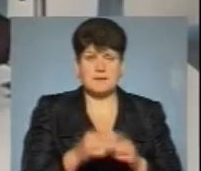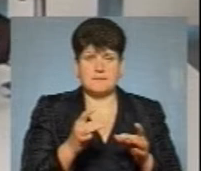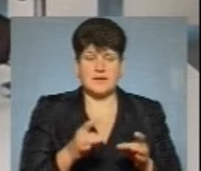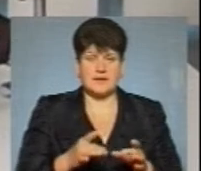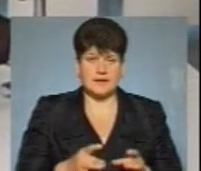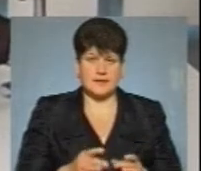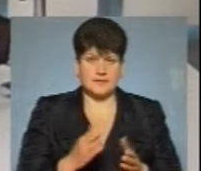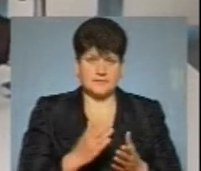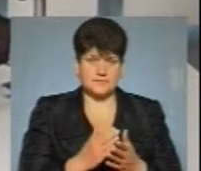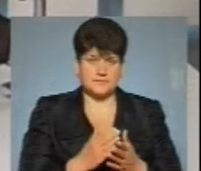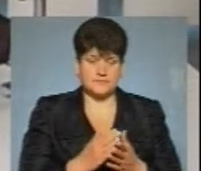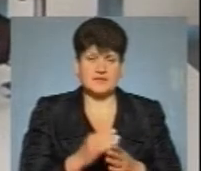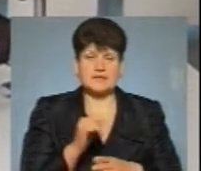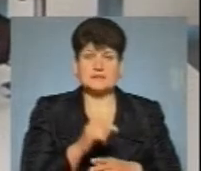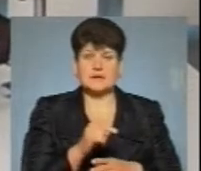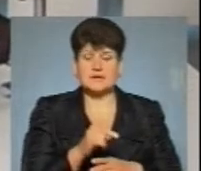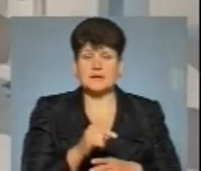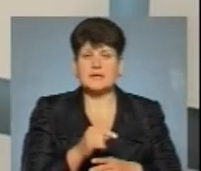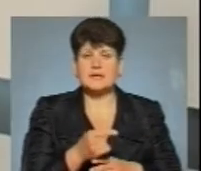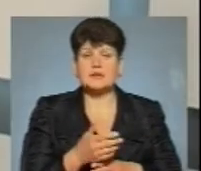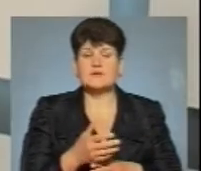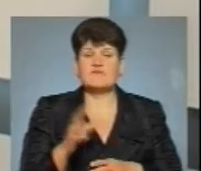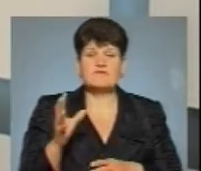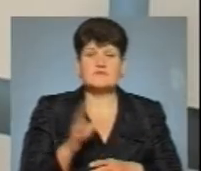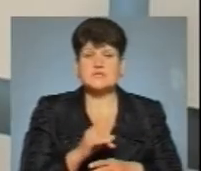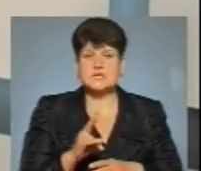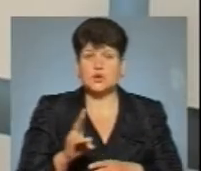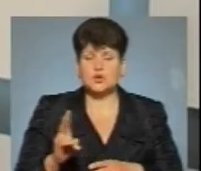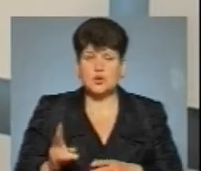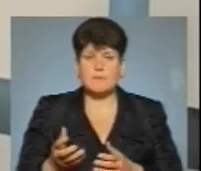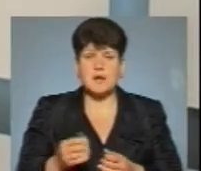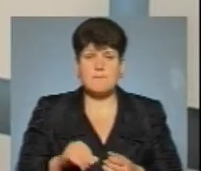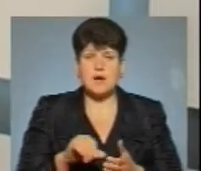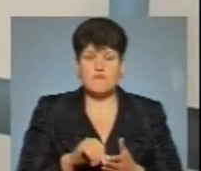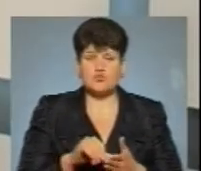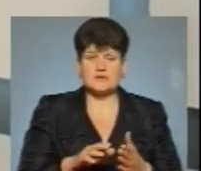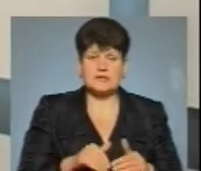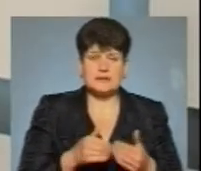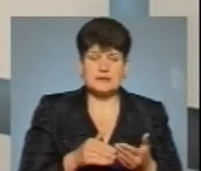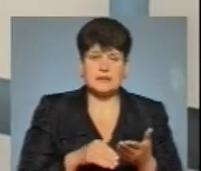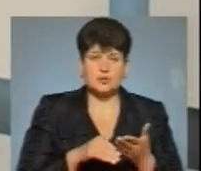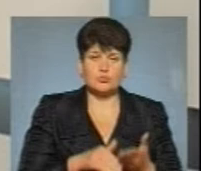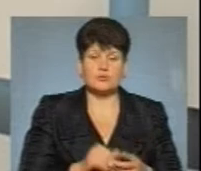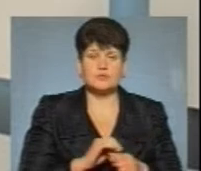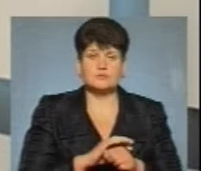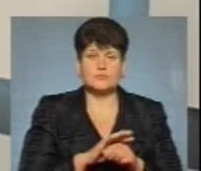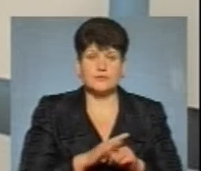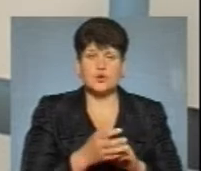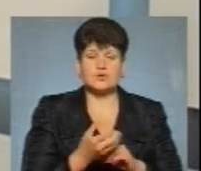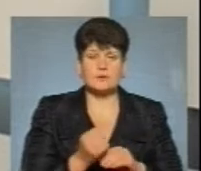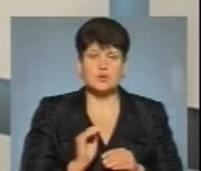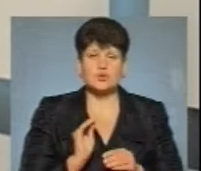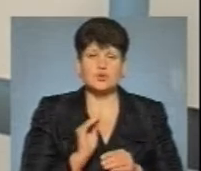контрактування, за який всі, хто безпосередньо приймав участь в наданні допомоги хворим на COVID-19, отримують